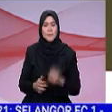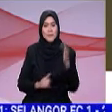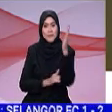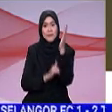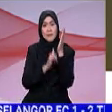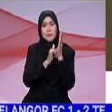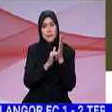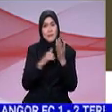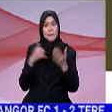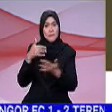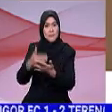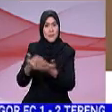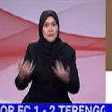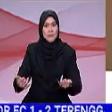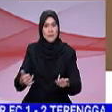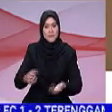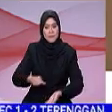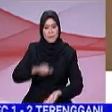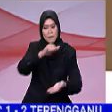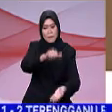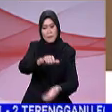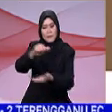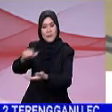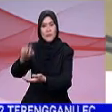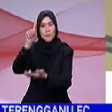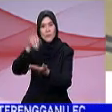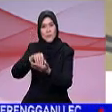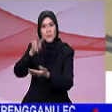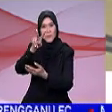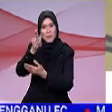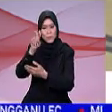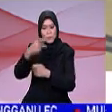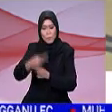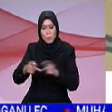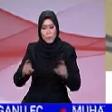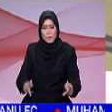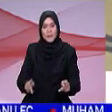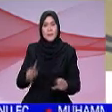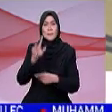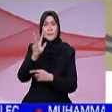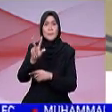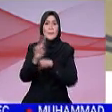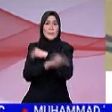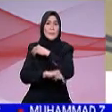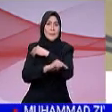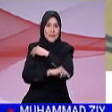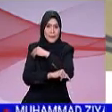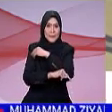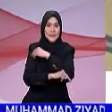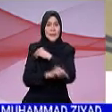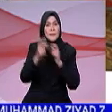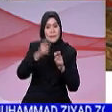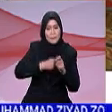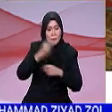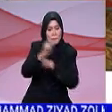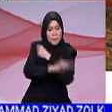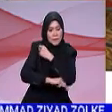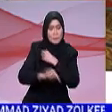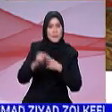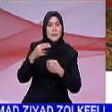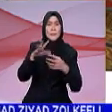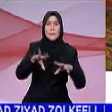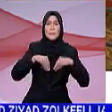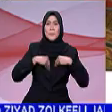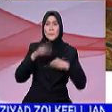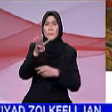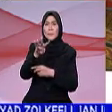Yayasan itu hingga kini telah pun mengagihkan 1,200 kotak sumbangan untuk 3 negeri di Pantai Timur. Setiap negeri menerima